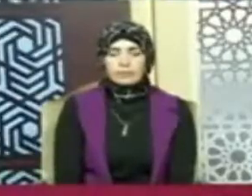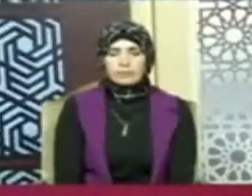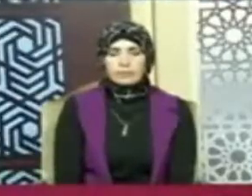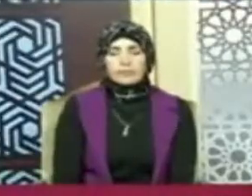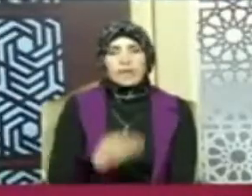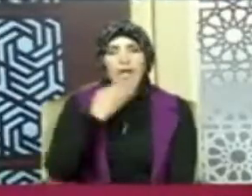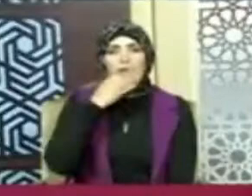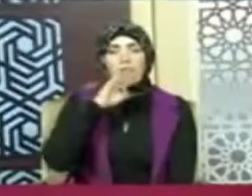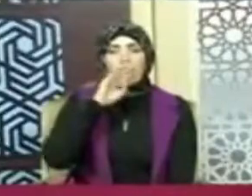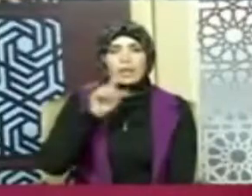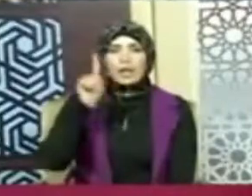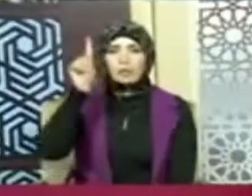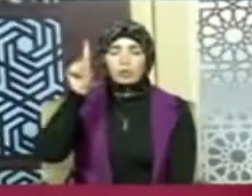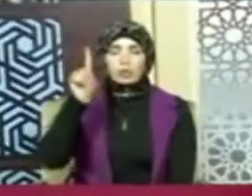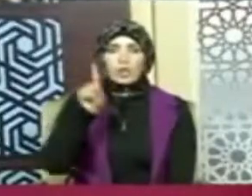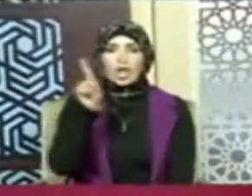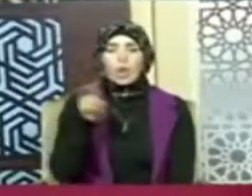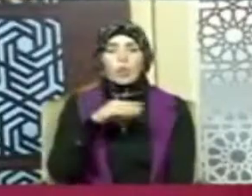الحمد لله وكفى،